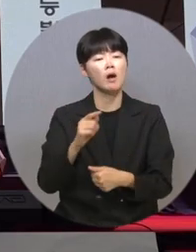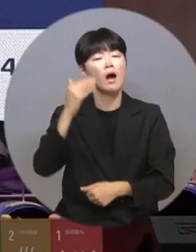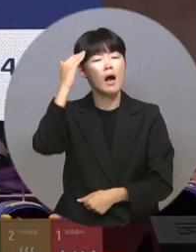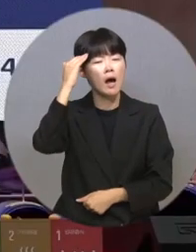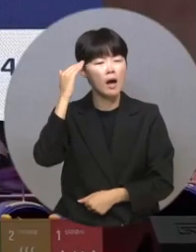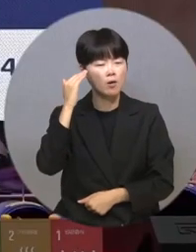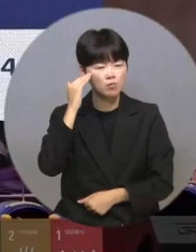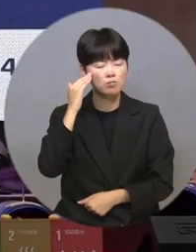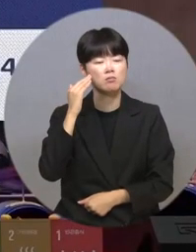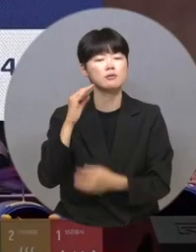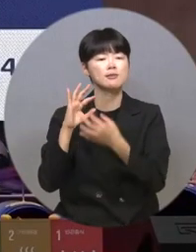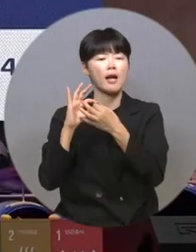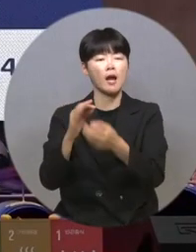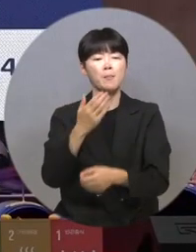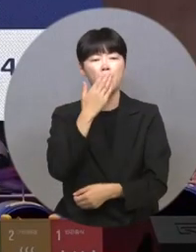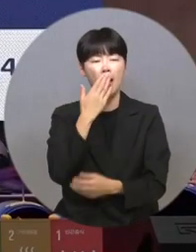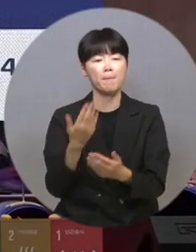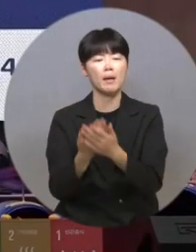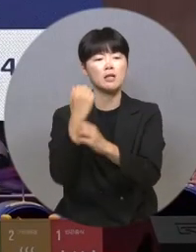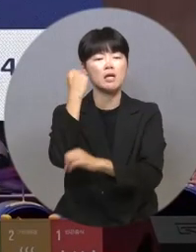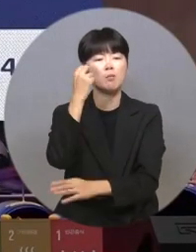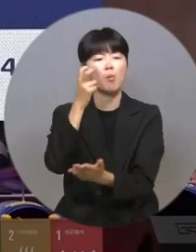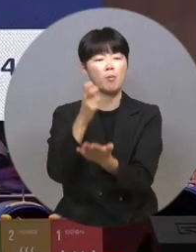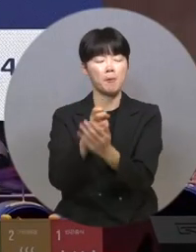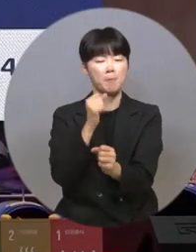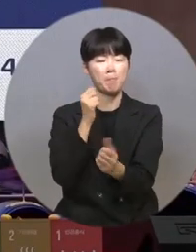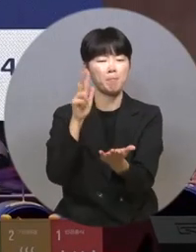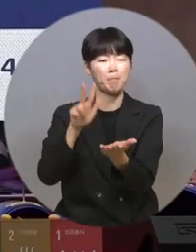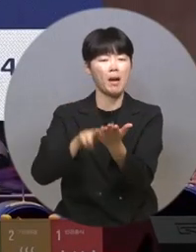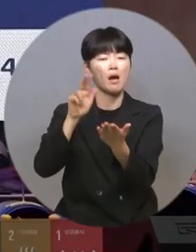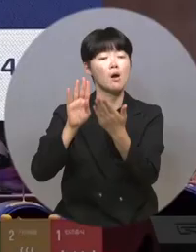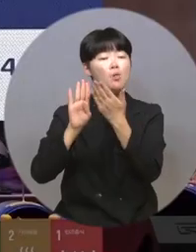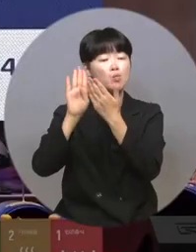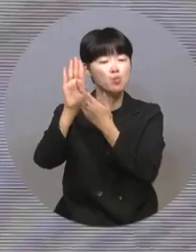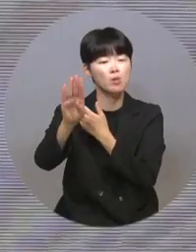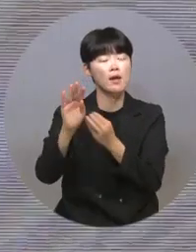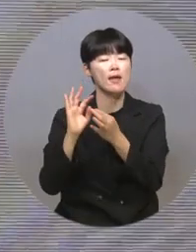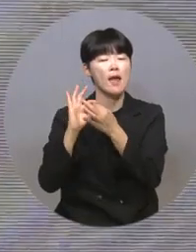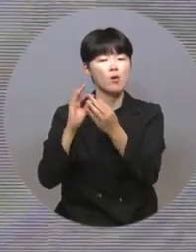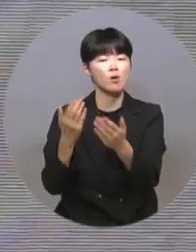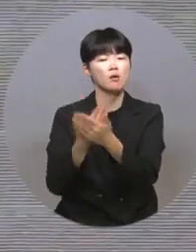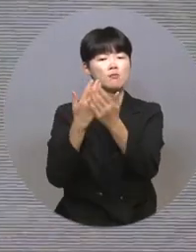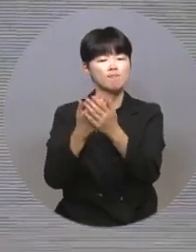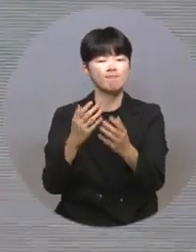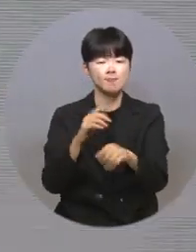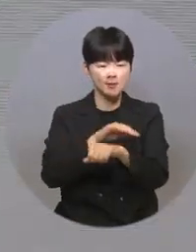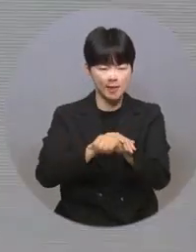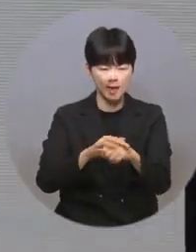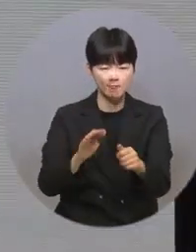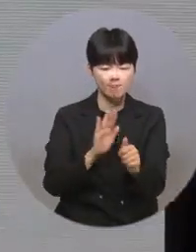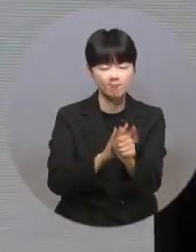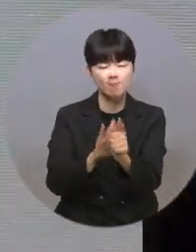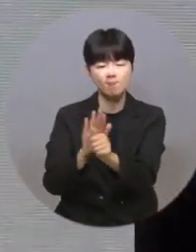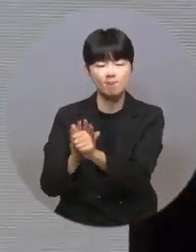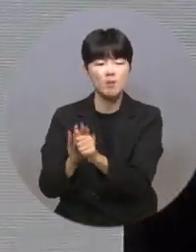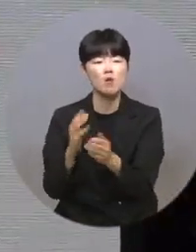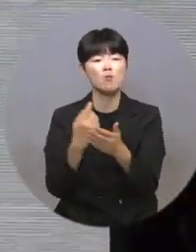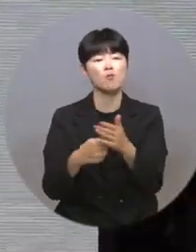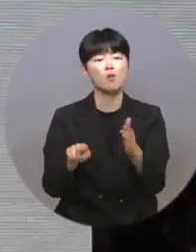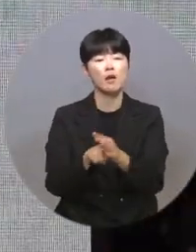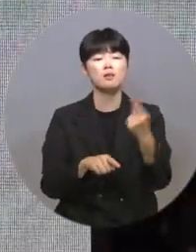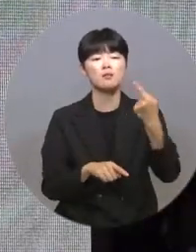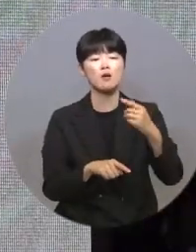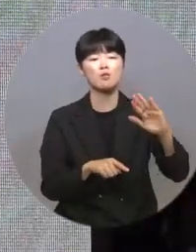이후 대한민국의 지속가능한 발전 활성화를 도모하는 대회로 지난 1999년부터 매년 전국